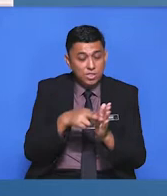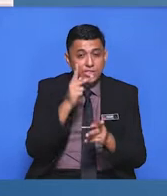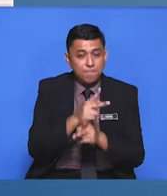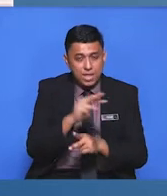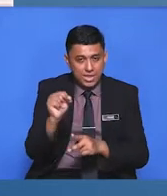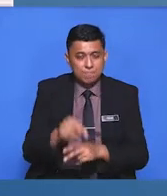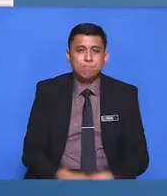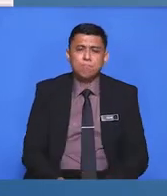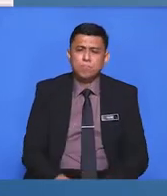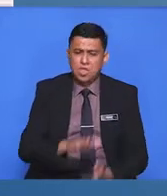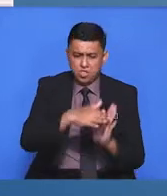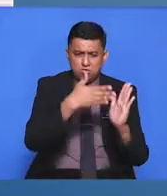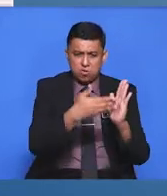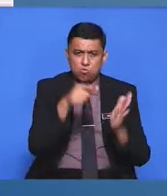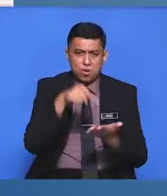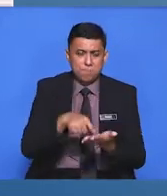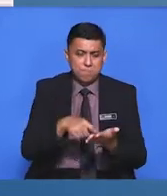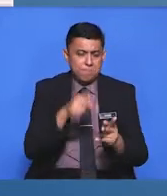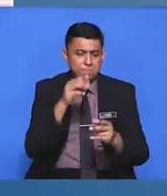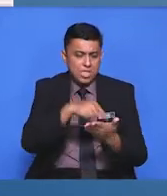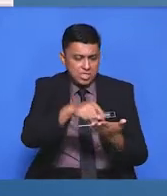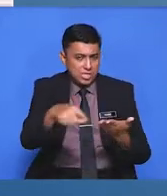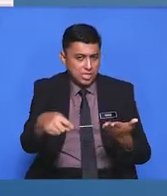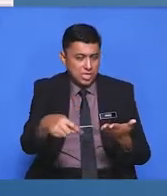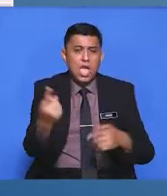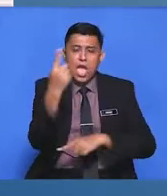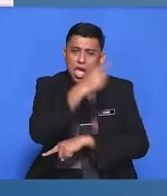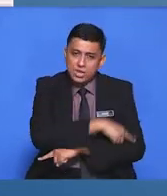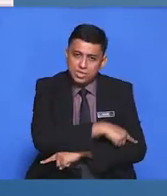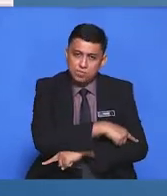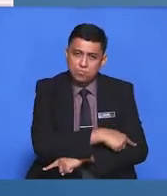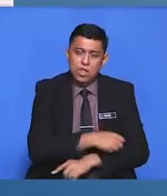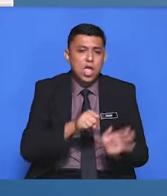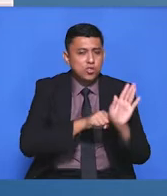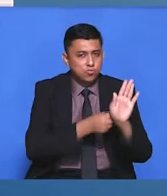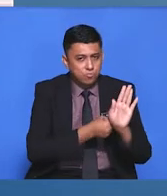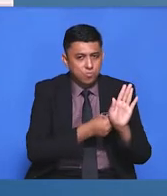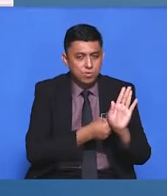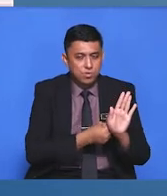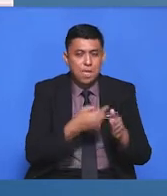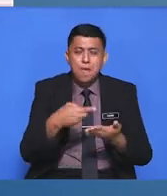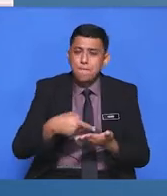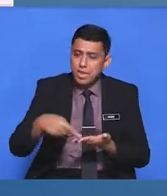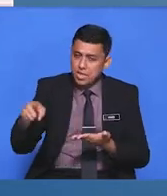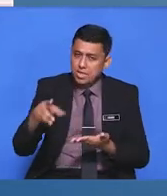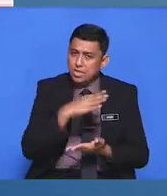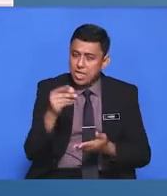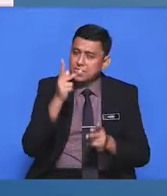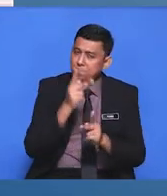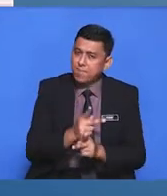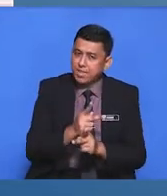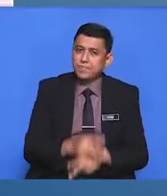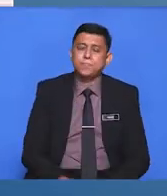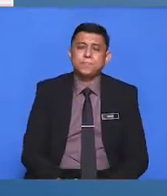Dalam jadual ini, kita akan mencatat seperti hari, sumber, belanja dan simpan.